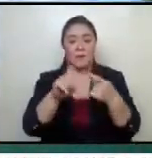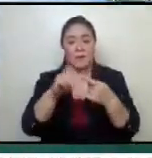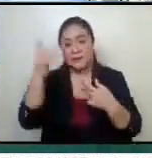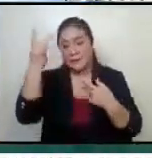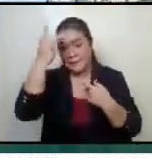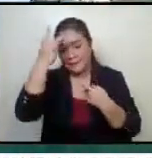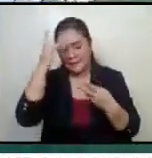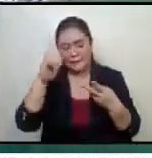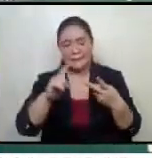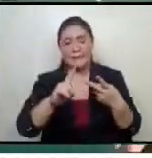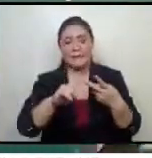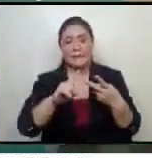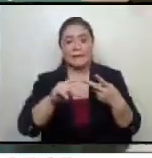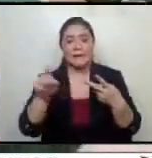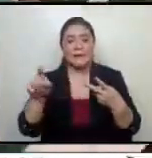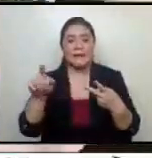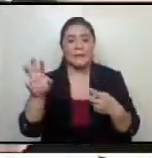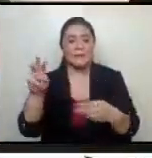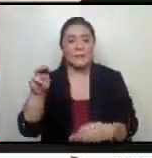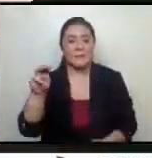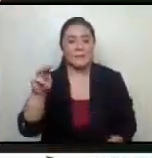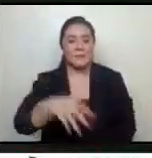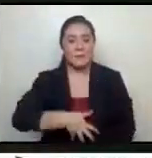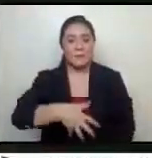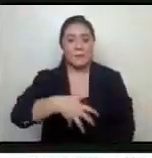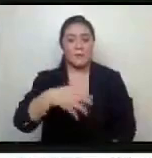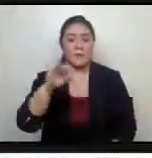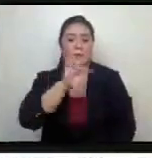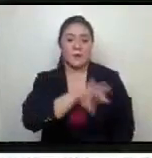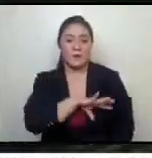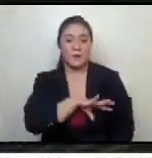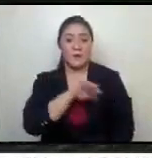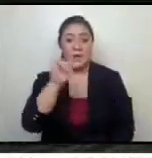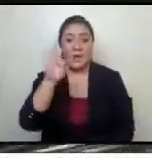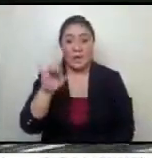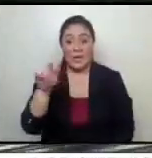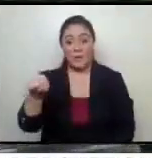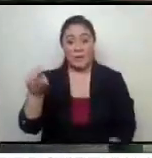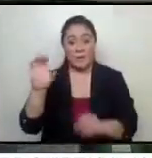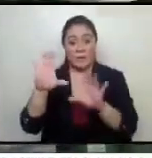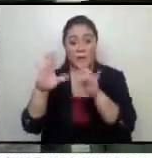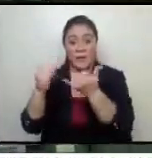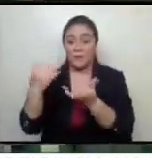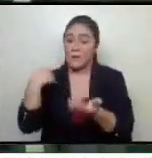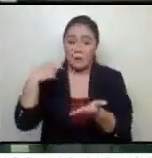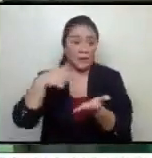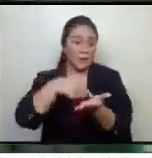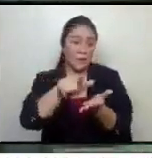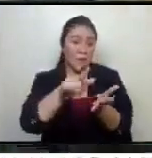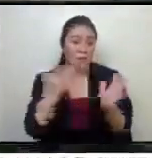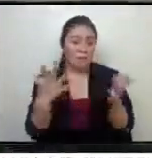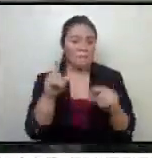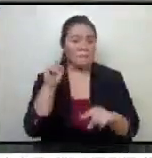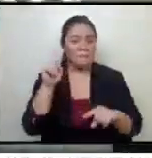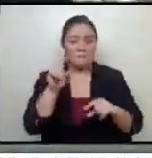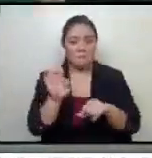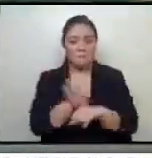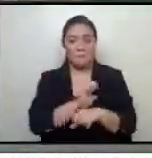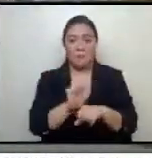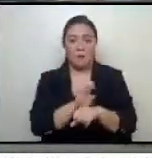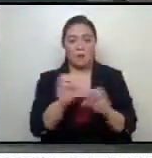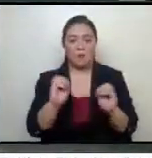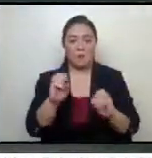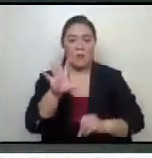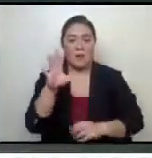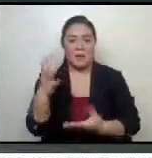kasi hindi updated ang hulog ay hindi makakapag-avail ng benepisyo ang isang SSS member. Aljo, hinihikayat ng